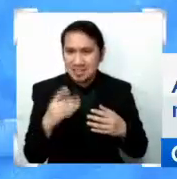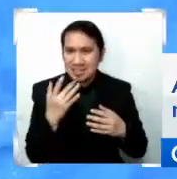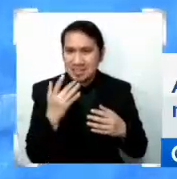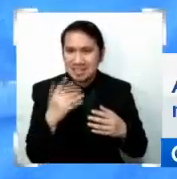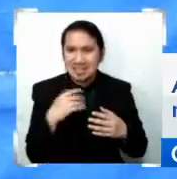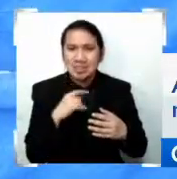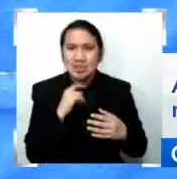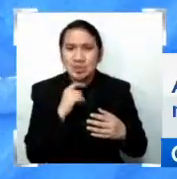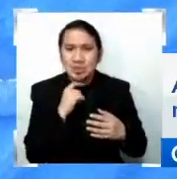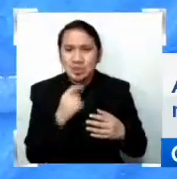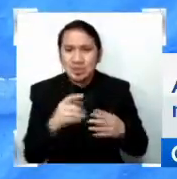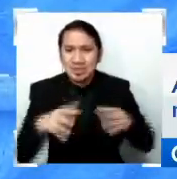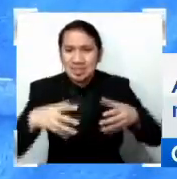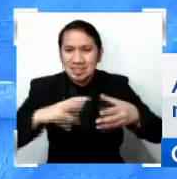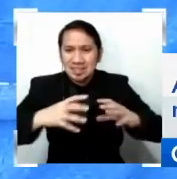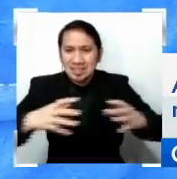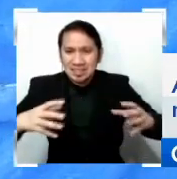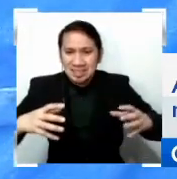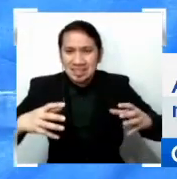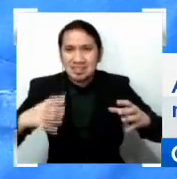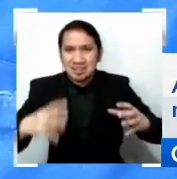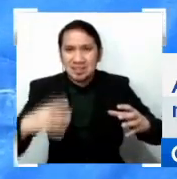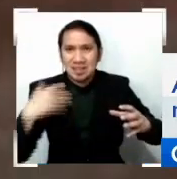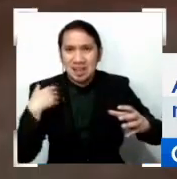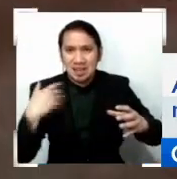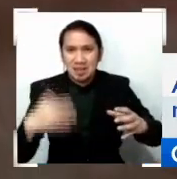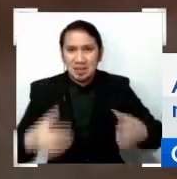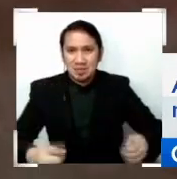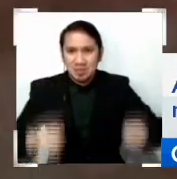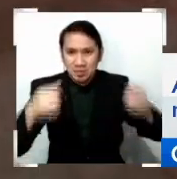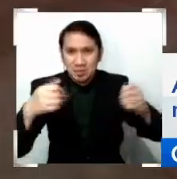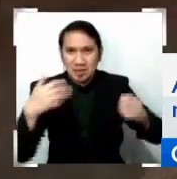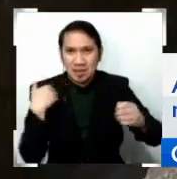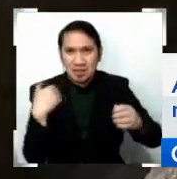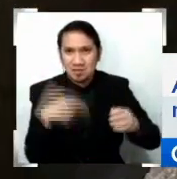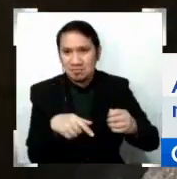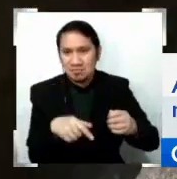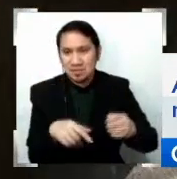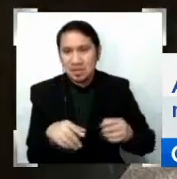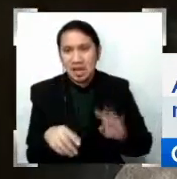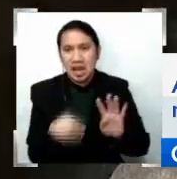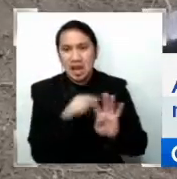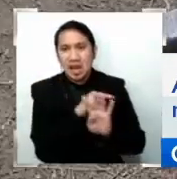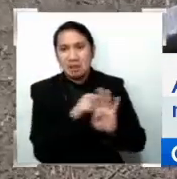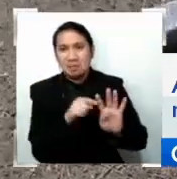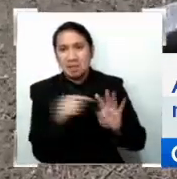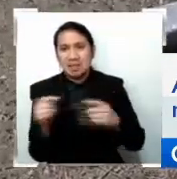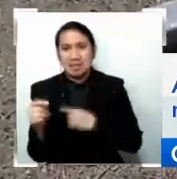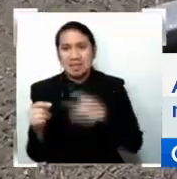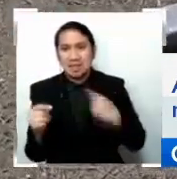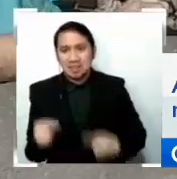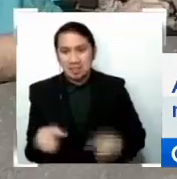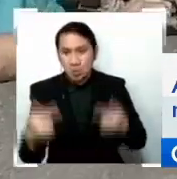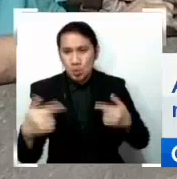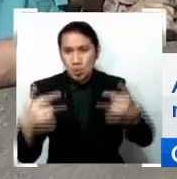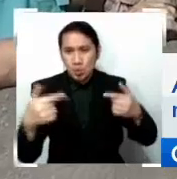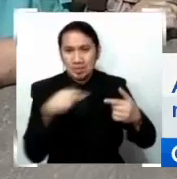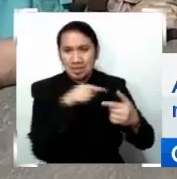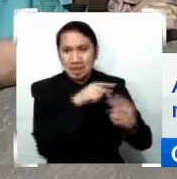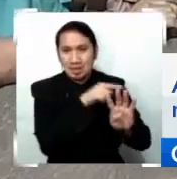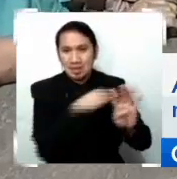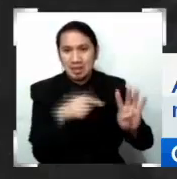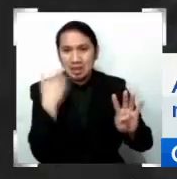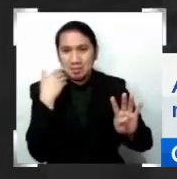na nakasalid naman sa asul ng mga sako na may markings na Thai. 4 na Chinese nationals ang napatay sa engkwentro. Kinilalang sina Gao